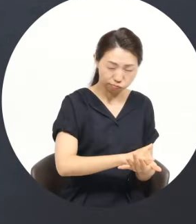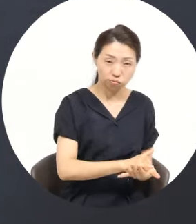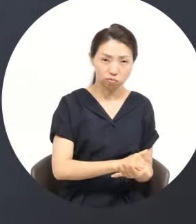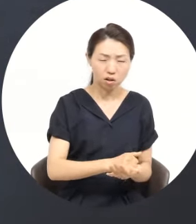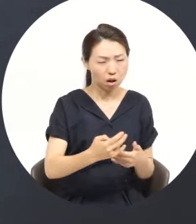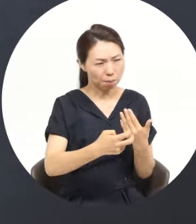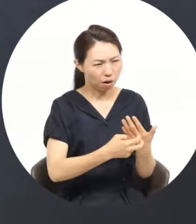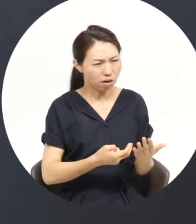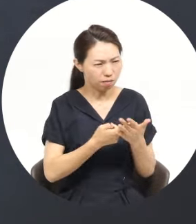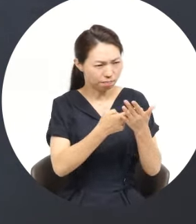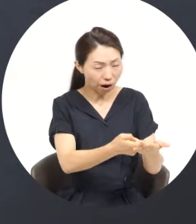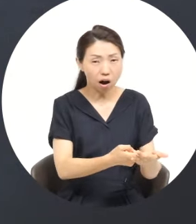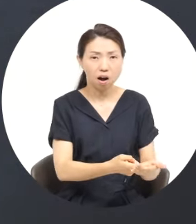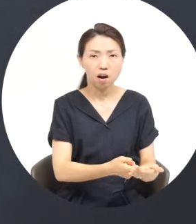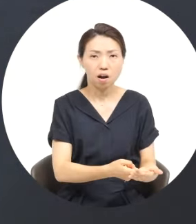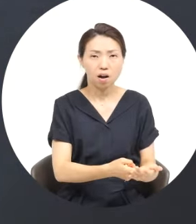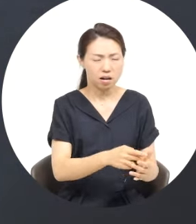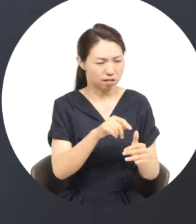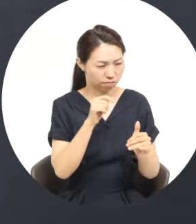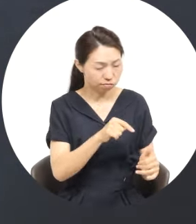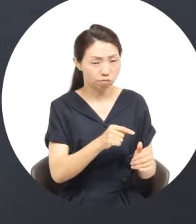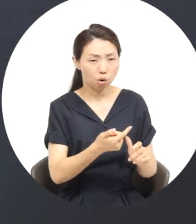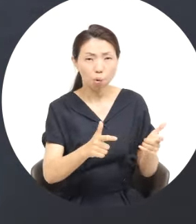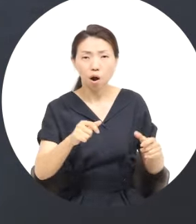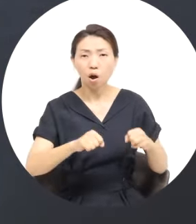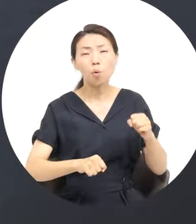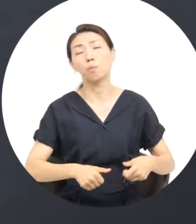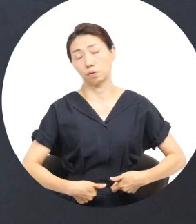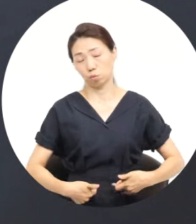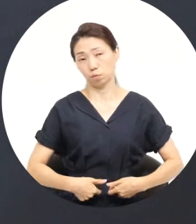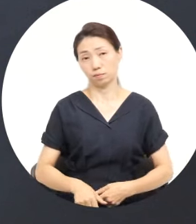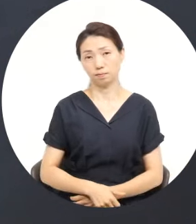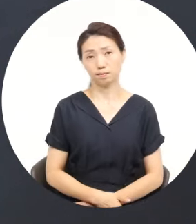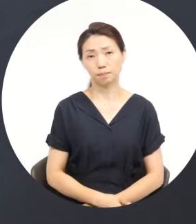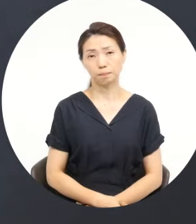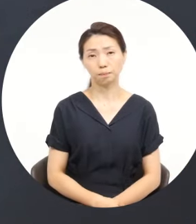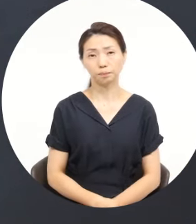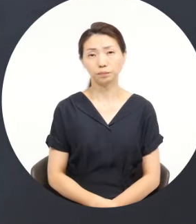자기가 어떤 뭐 병원에 입원시키든지 무슨 조처를 취하든지.